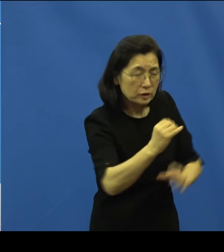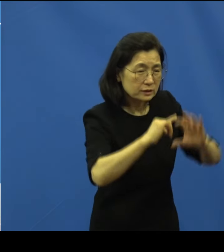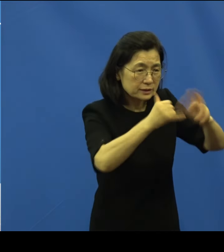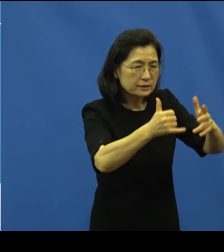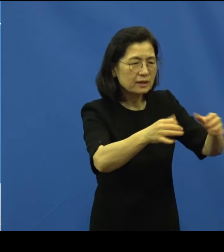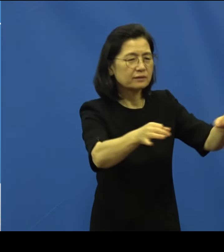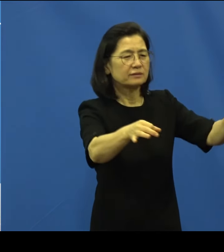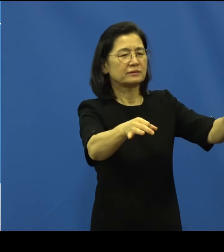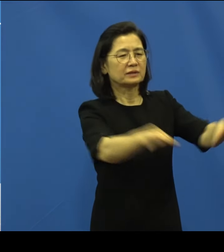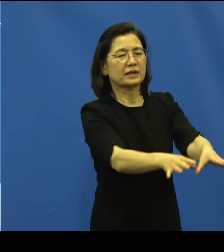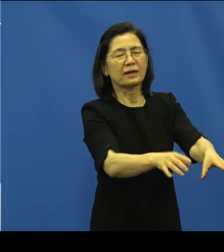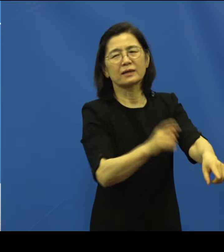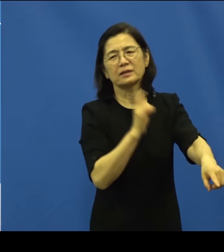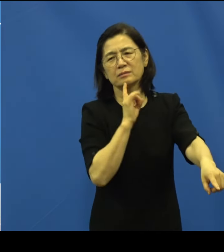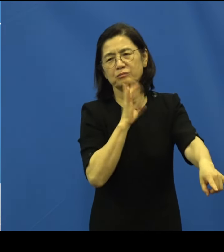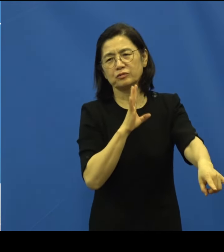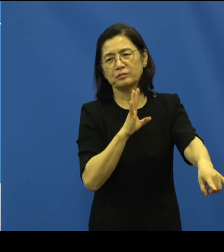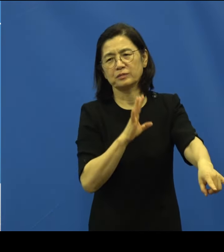영원함이로다.